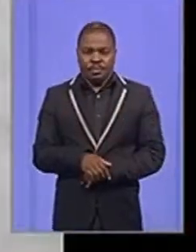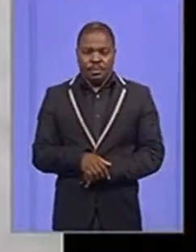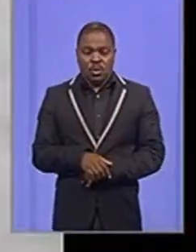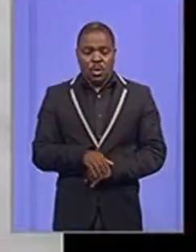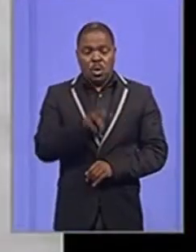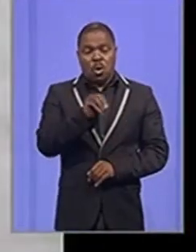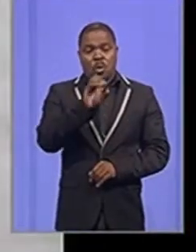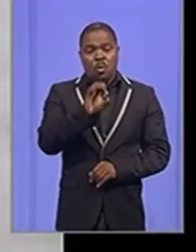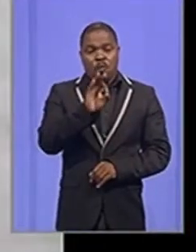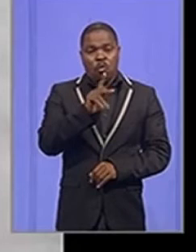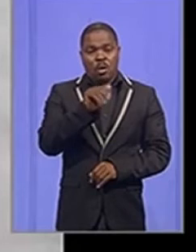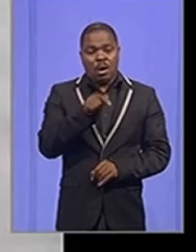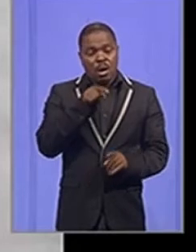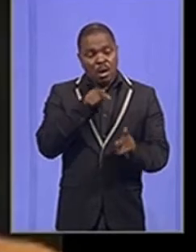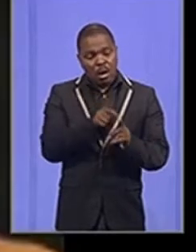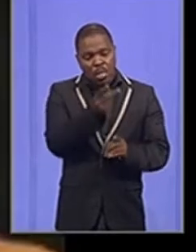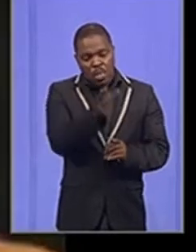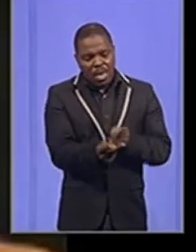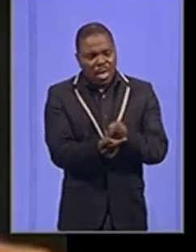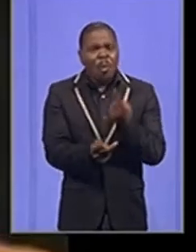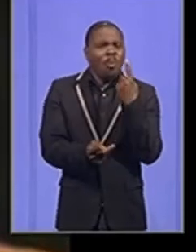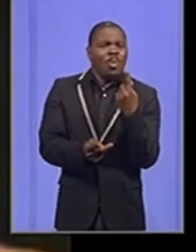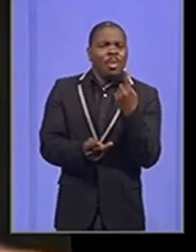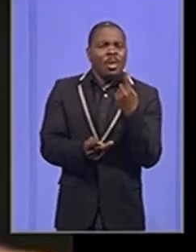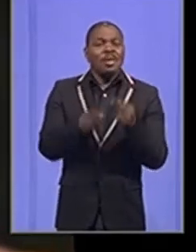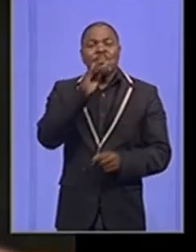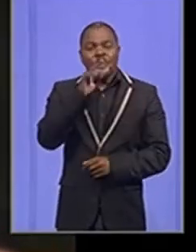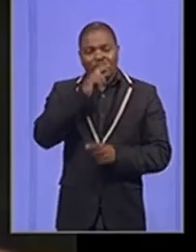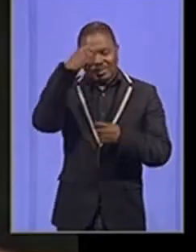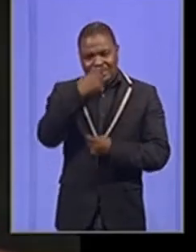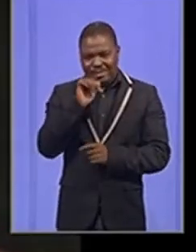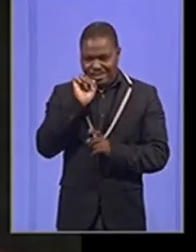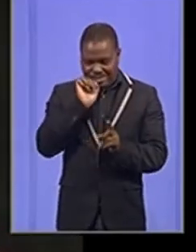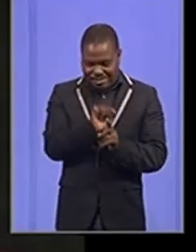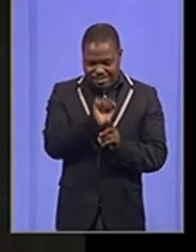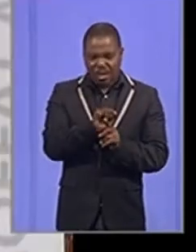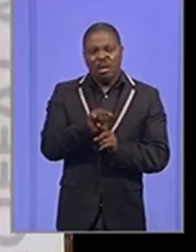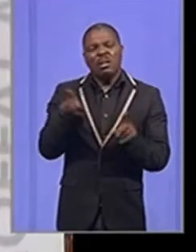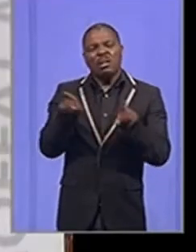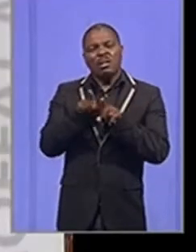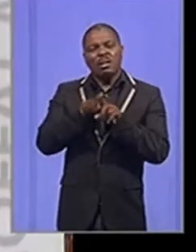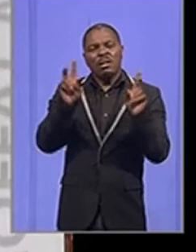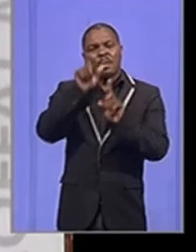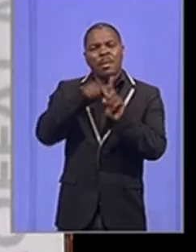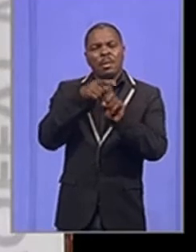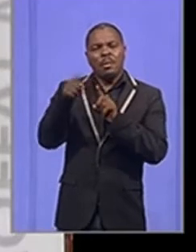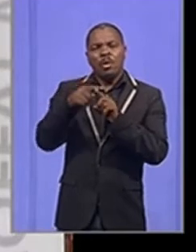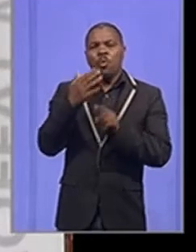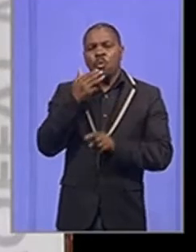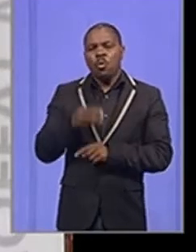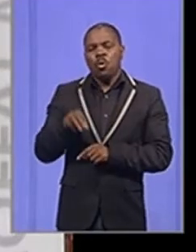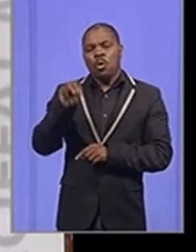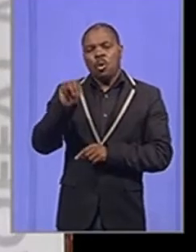Mofoka o baya le noši mengwageng ye ka moka go era gore morwagwe e bile e le sebapadi sa maloba sa Kaizer Chiefs. Moffat Mofoka